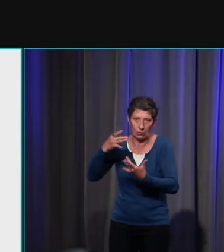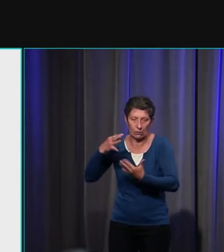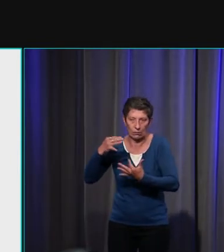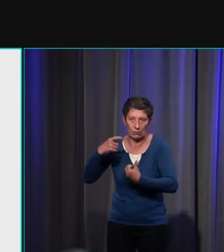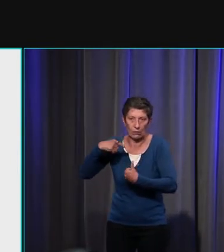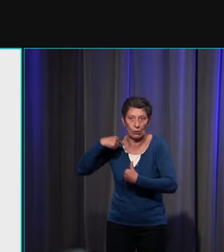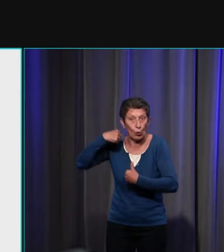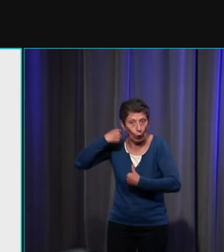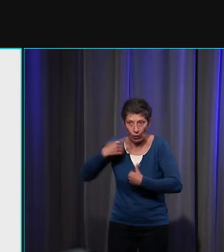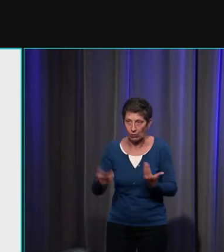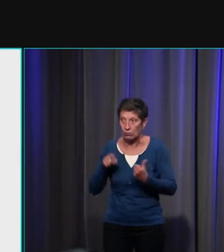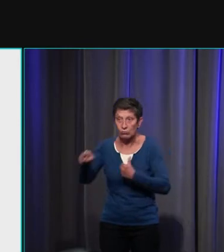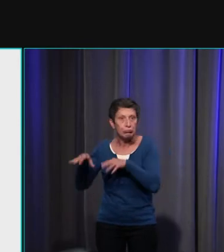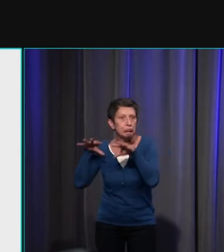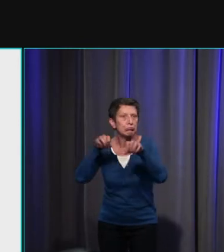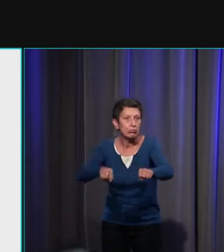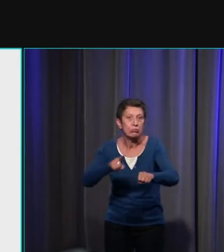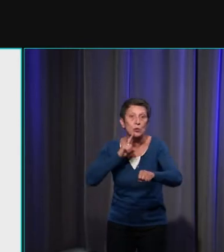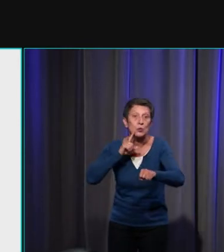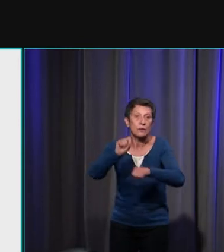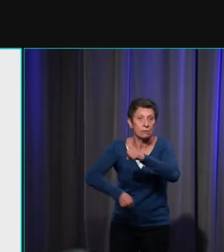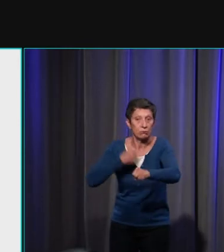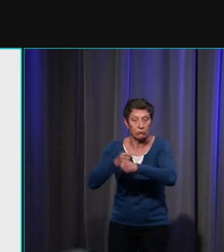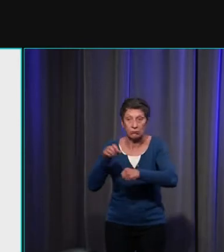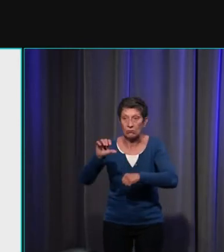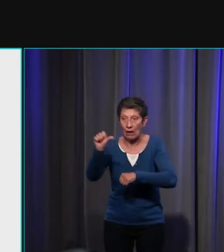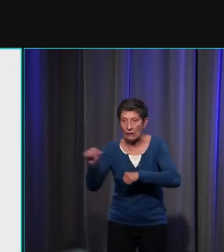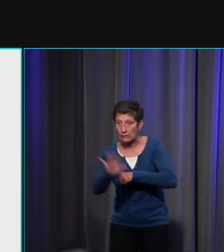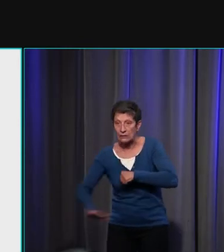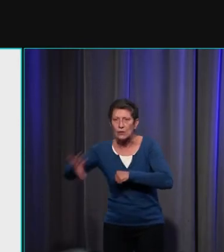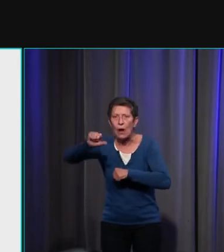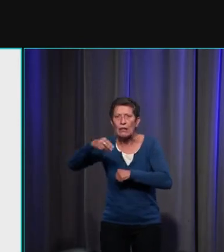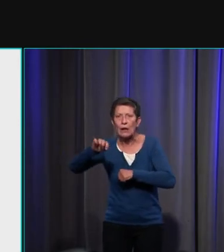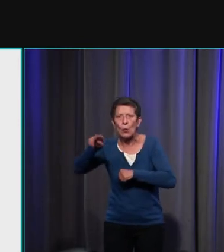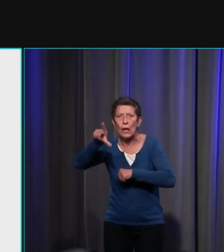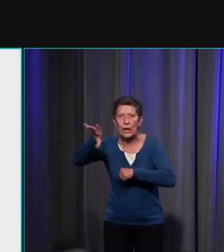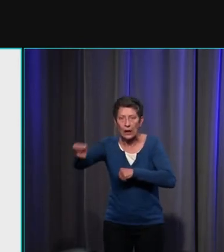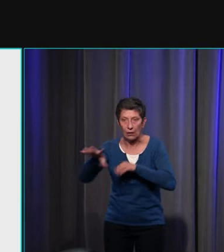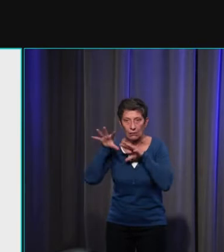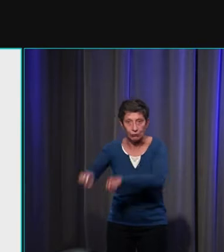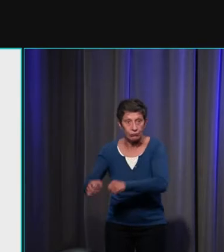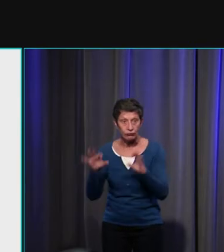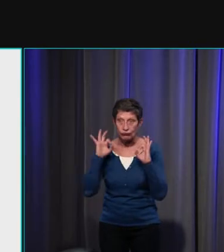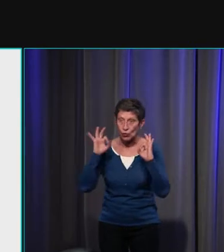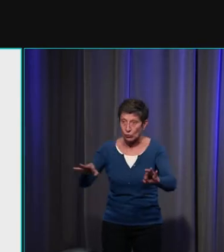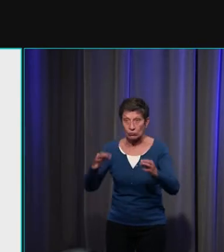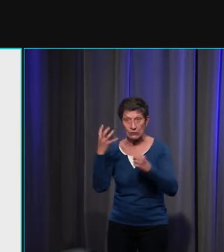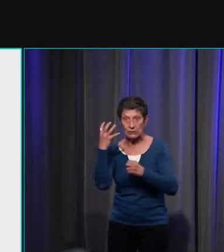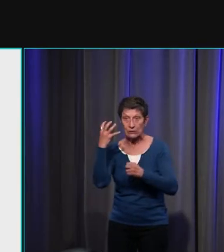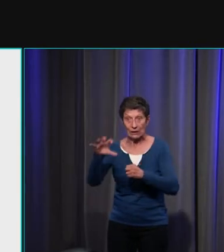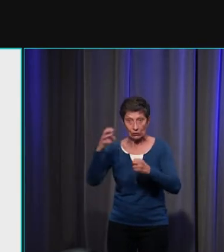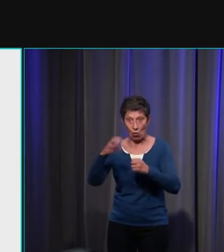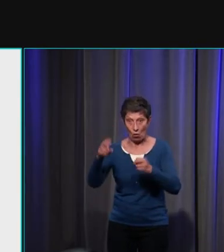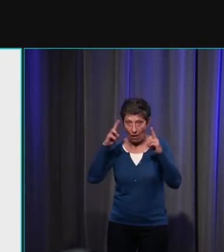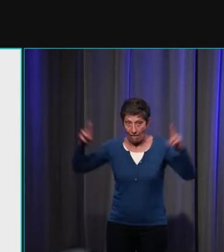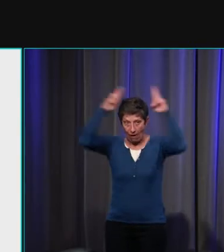depuis une vingtaine d'années l'asie mineure l'anatolie il y à mouvement de foule impressionnant il ya cinq cents évêques il ya